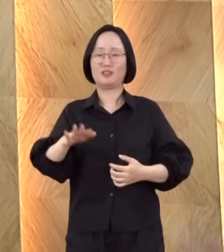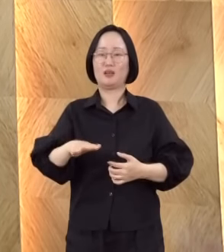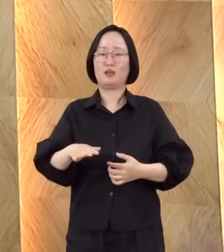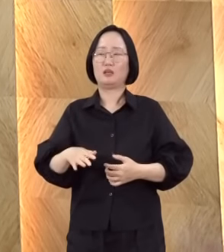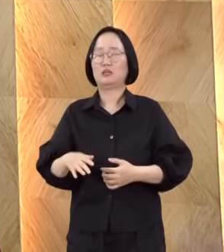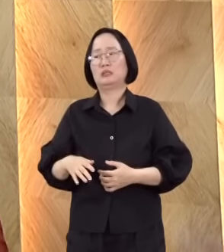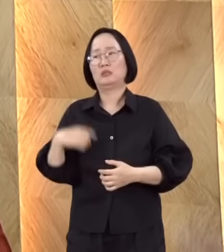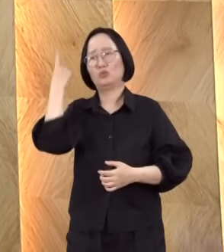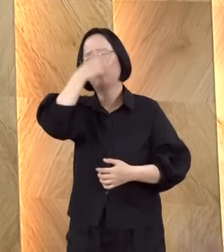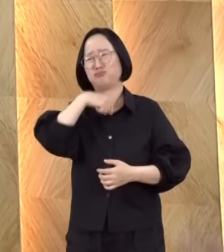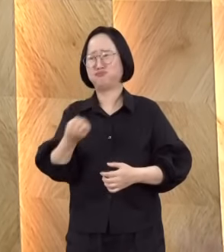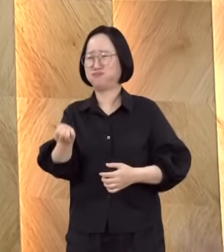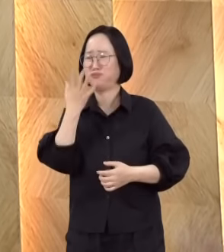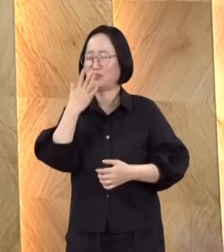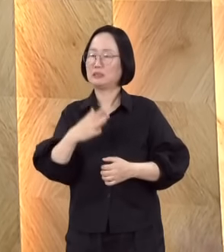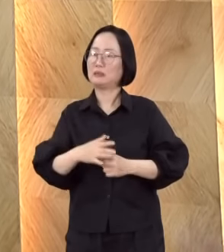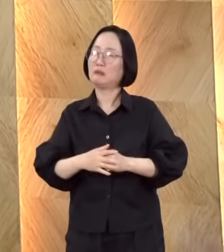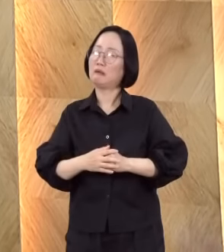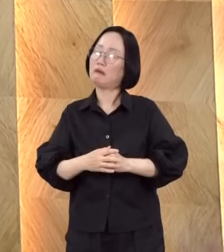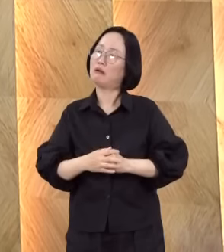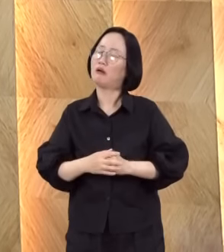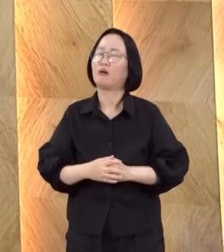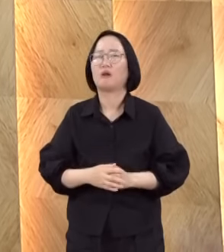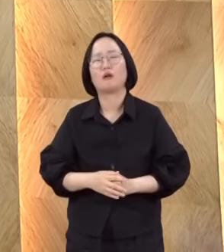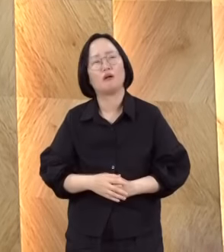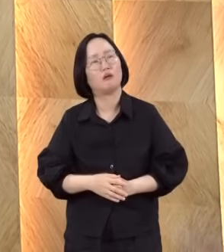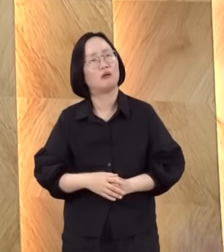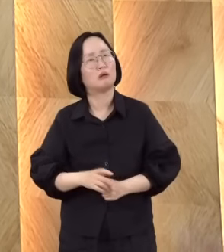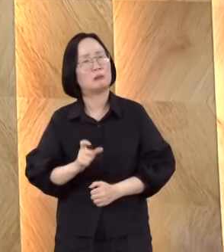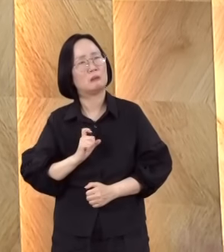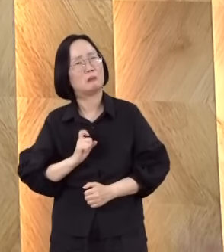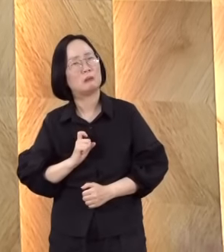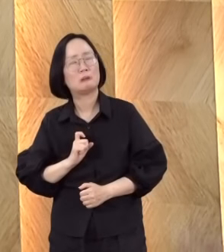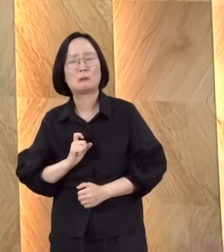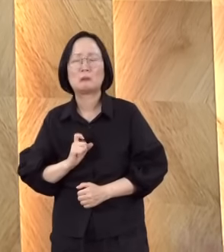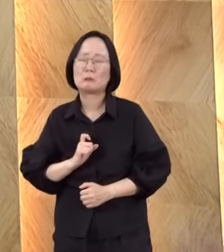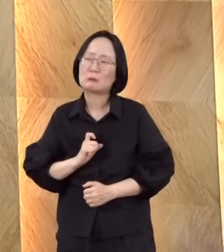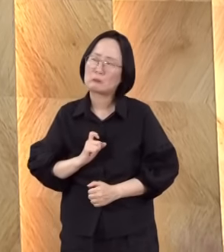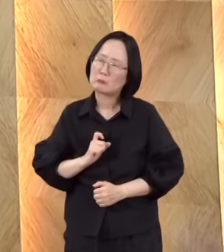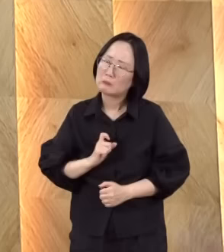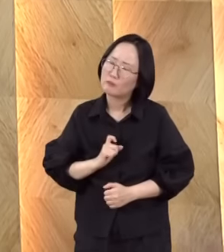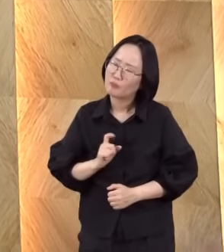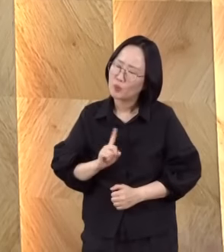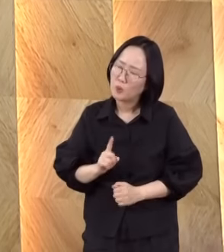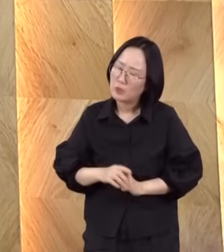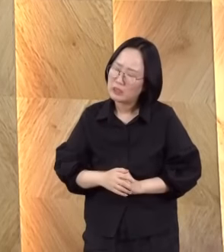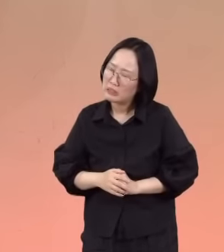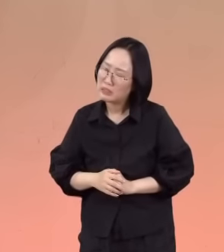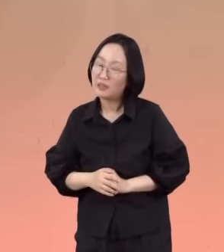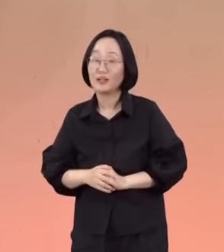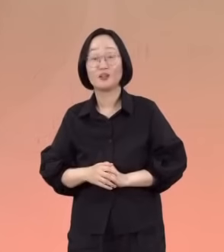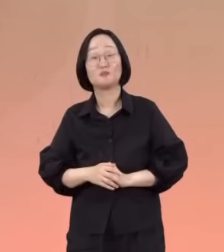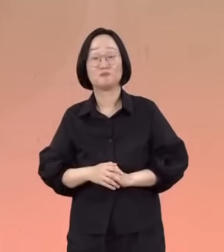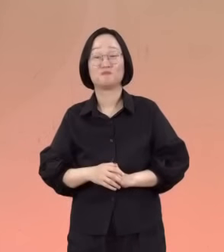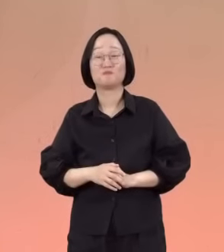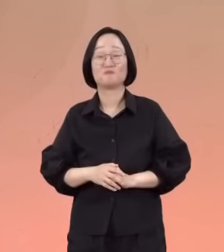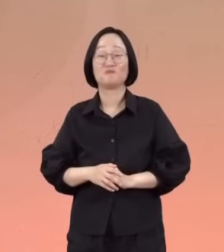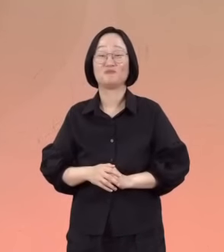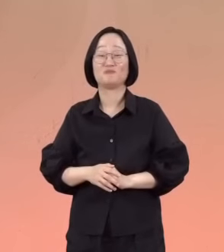그니까 막 찜찜한 거예요 어 이거 뭘까 아 이거 이게 무슨 징조인가